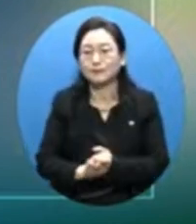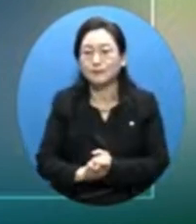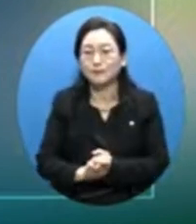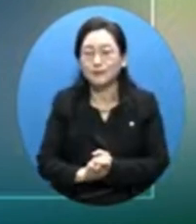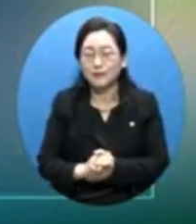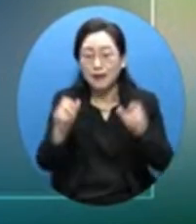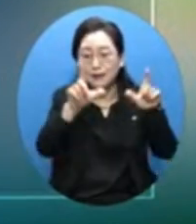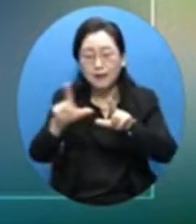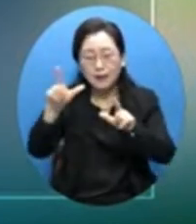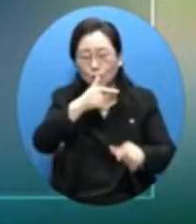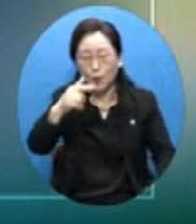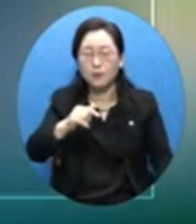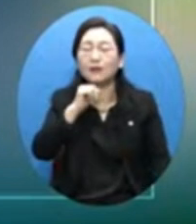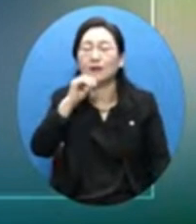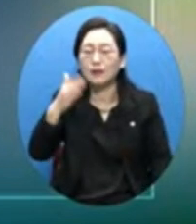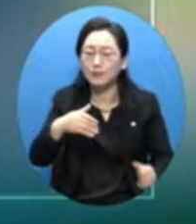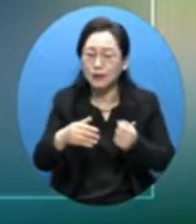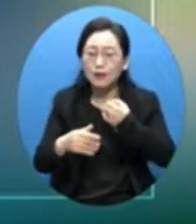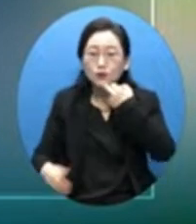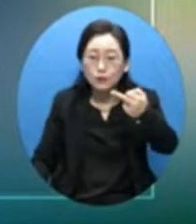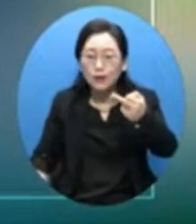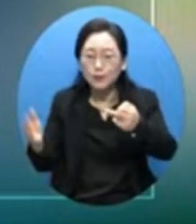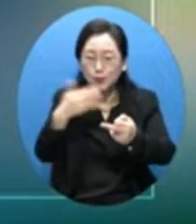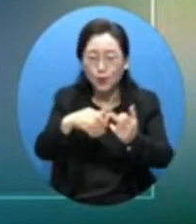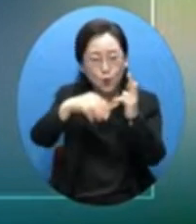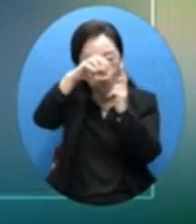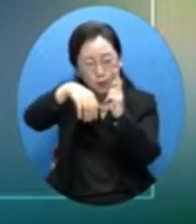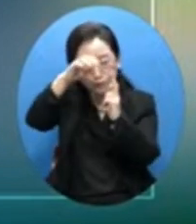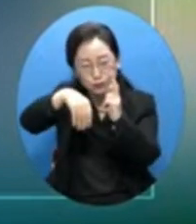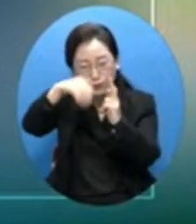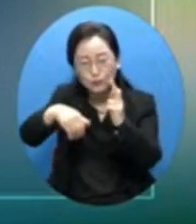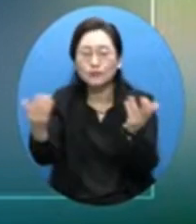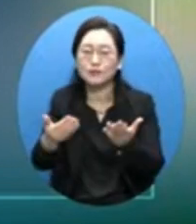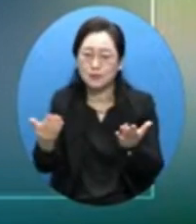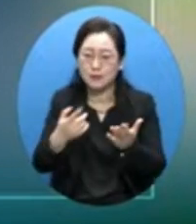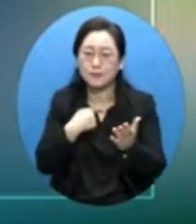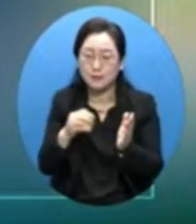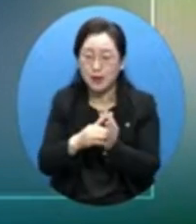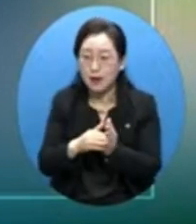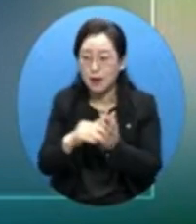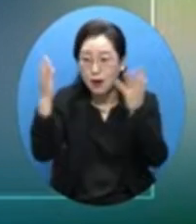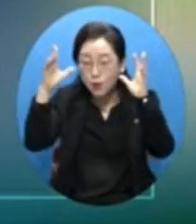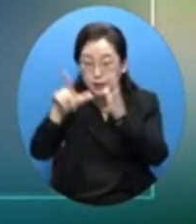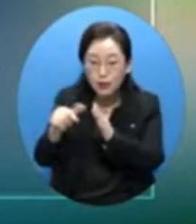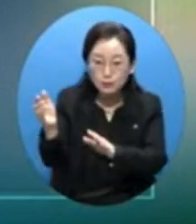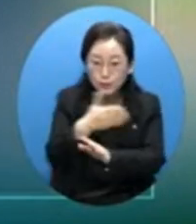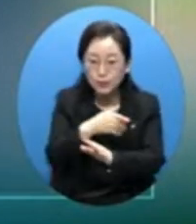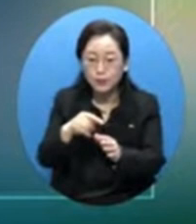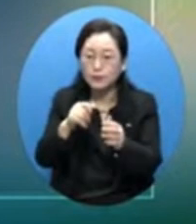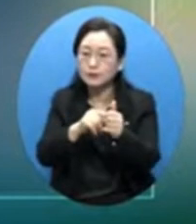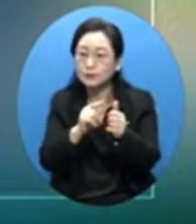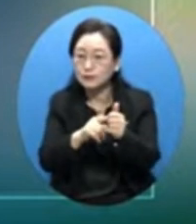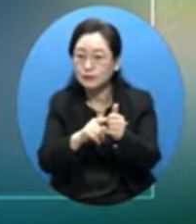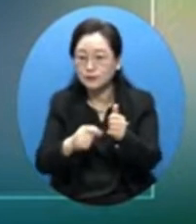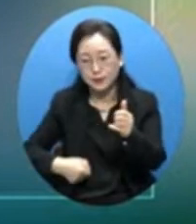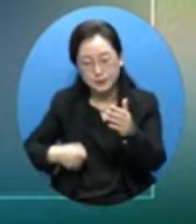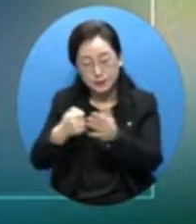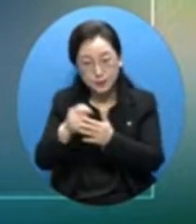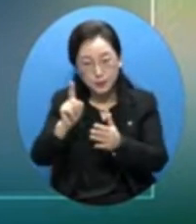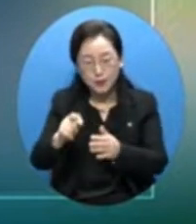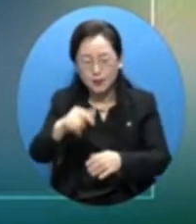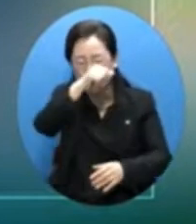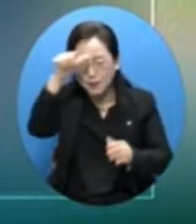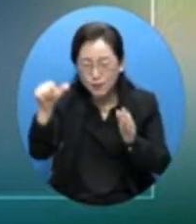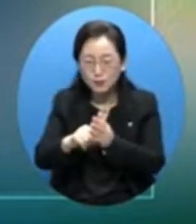생활이 너무 어려워서 12살 때부터 광부로 일을 했습니다. 그런데 어려서부터 이 어린 소년이 결심하기를 나는